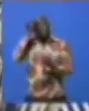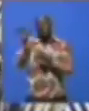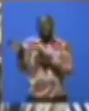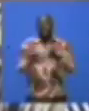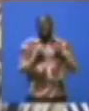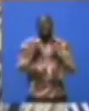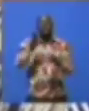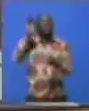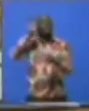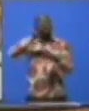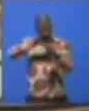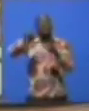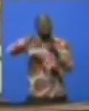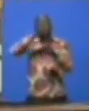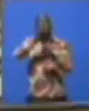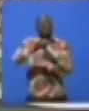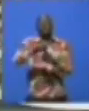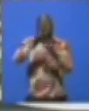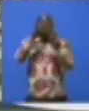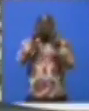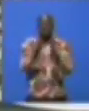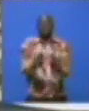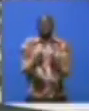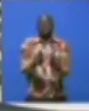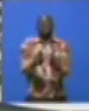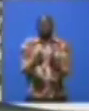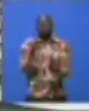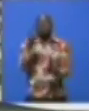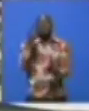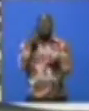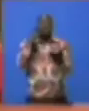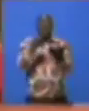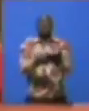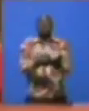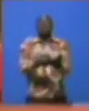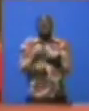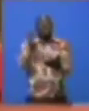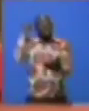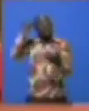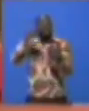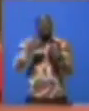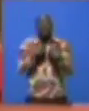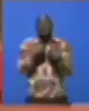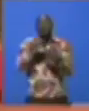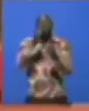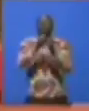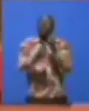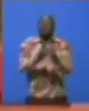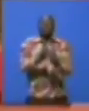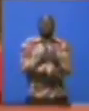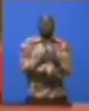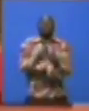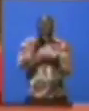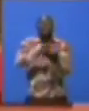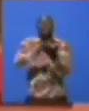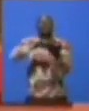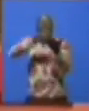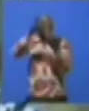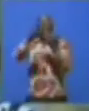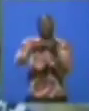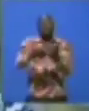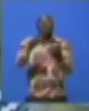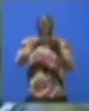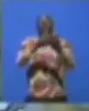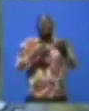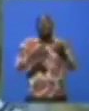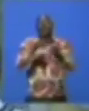la situation de ses agents. L'un des constats, c'est qu'il y a des déperditions. En fait, c'est un programme de pré-emploi, puisque la